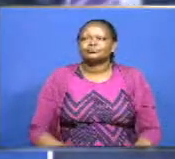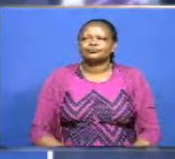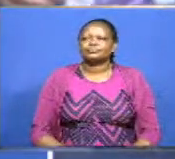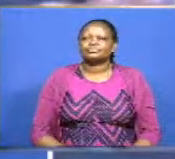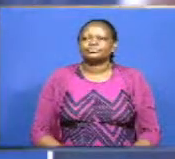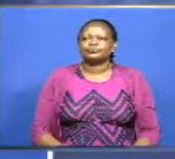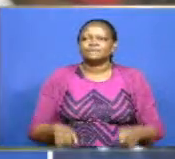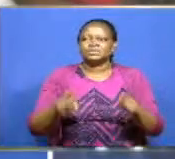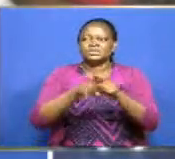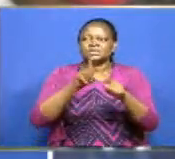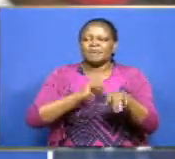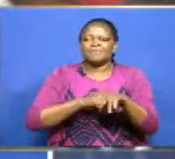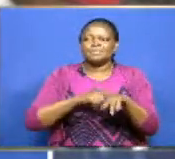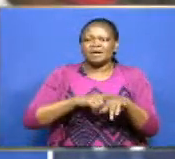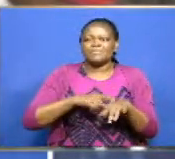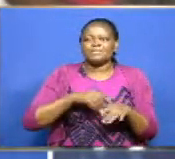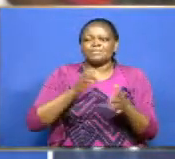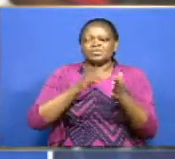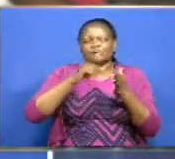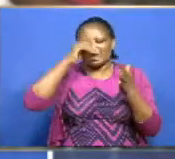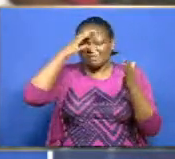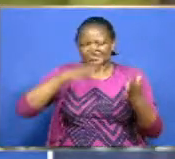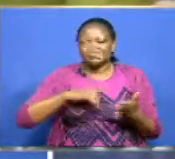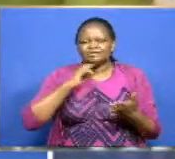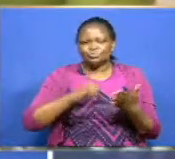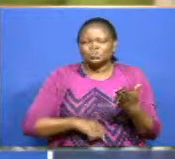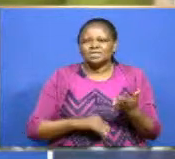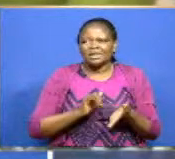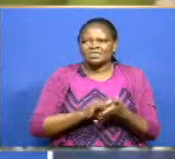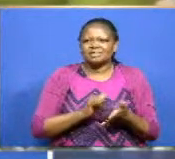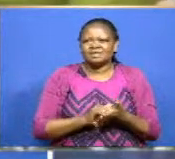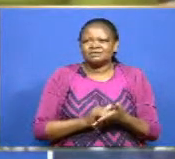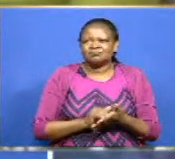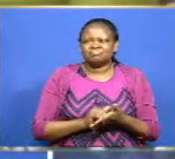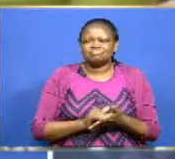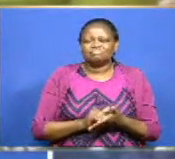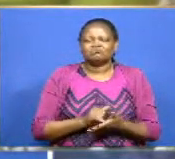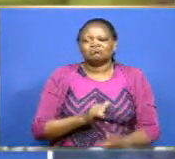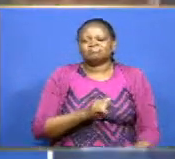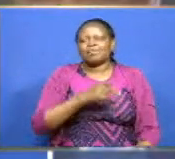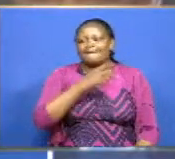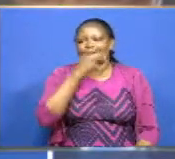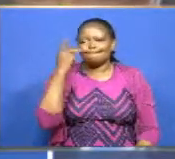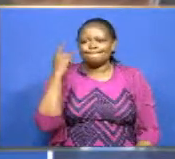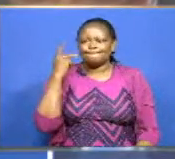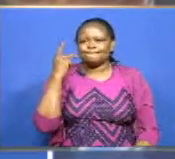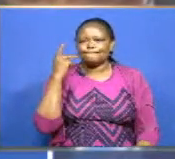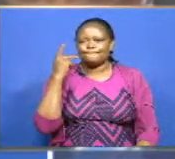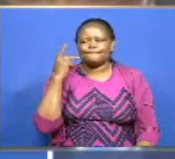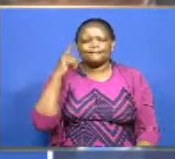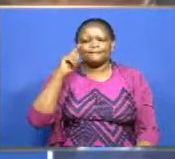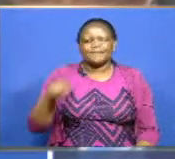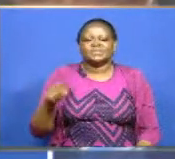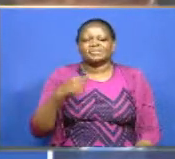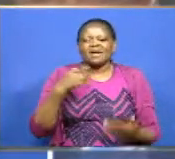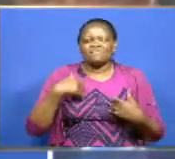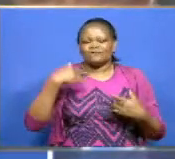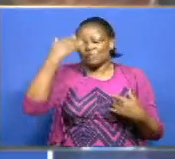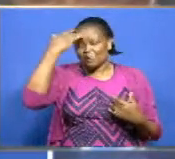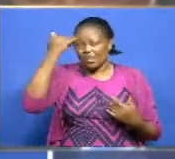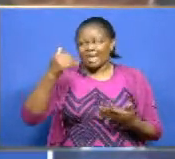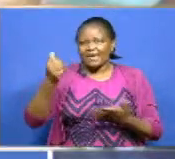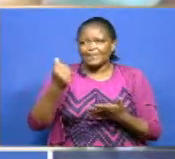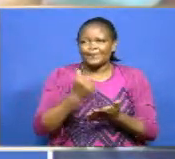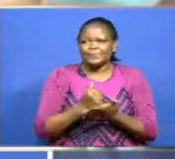Wakati huo huo, gavana wa kaunti ya Machakos Alfred Mutua amemkosoa kiongozi wa chama cha Wiper Kalonzo Musyoka kufuatia uteuzi